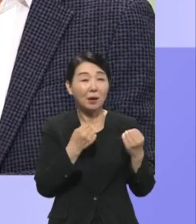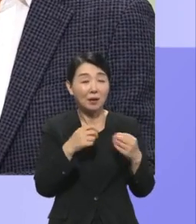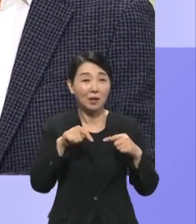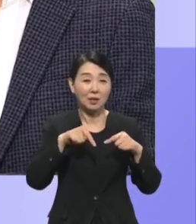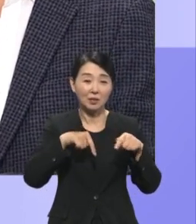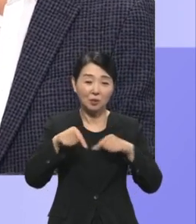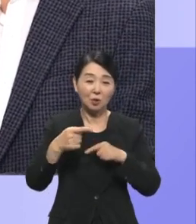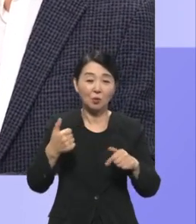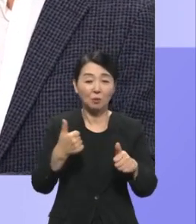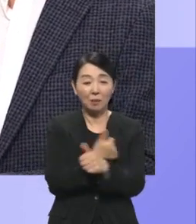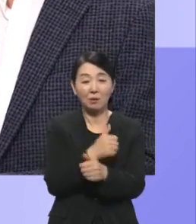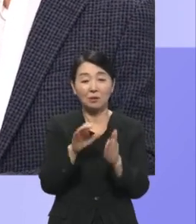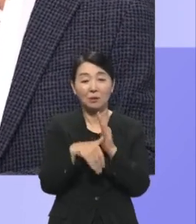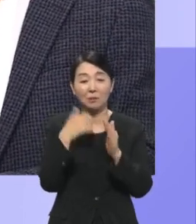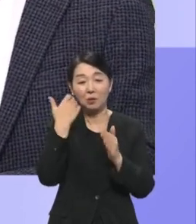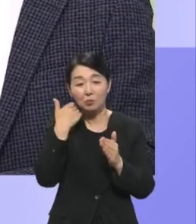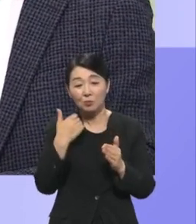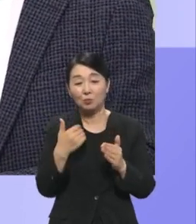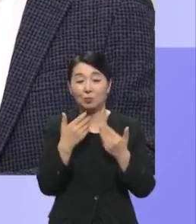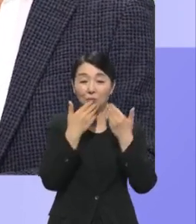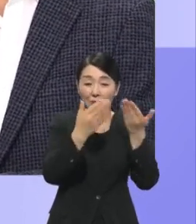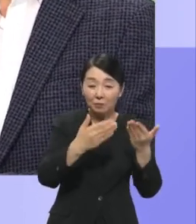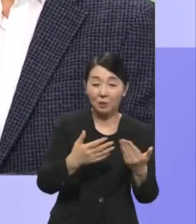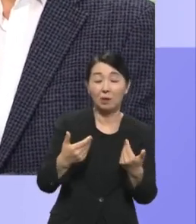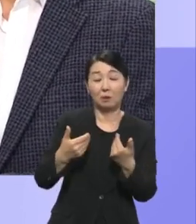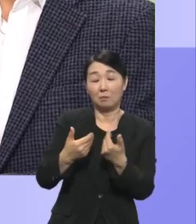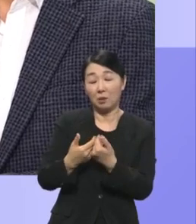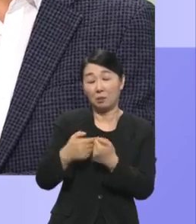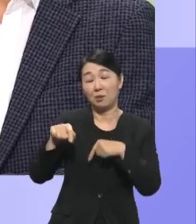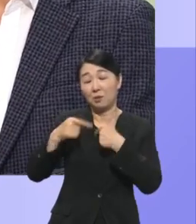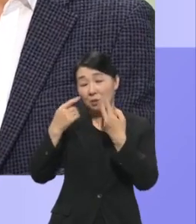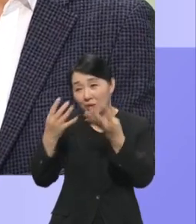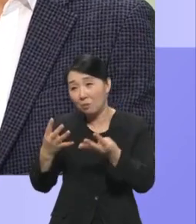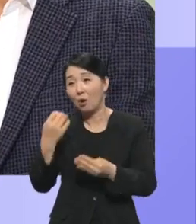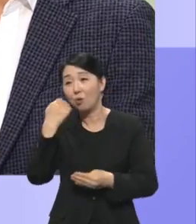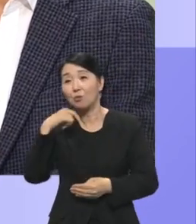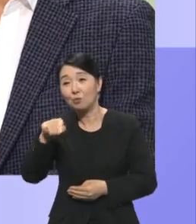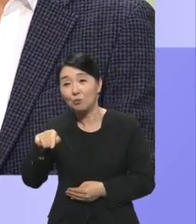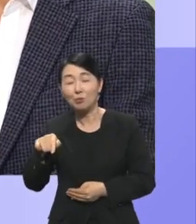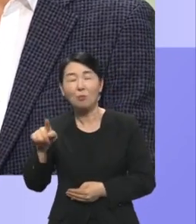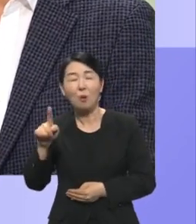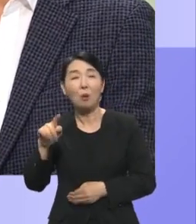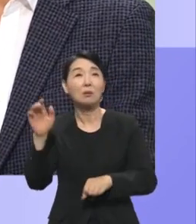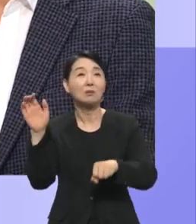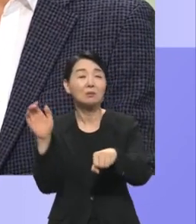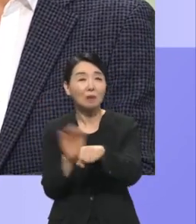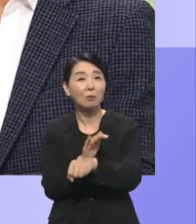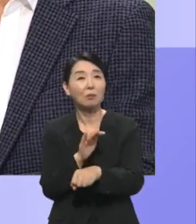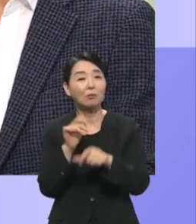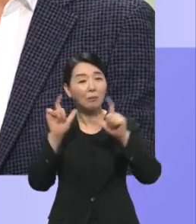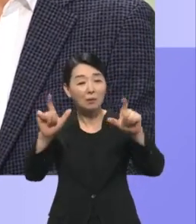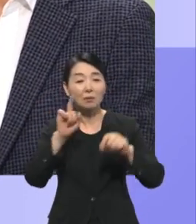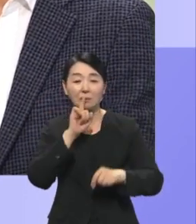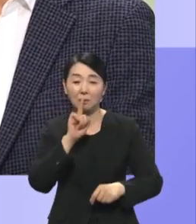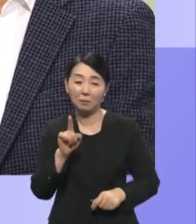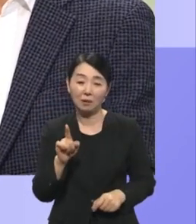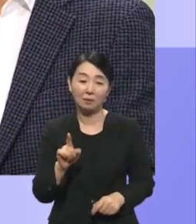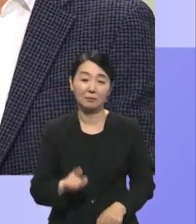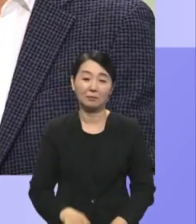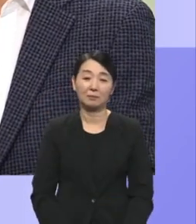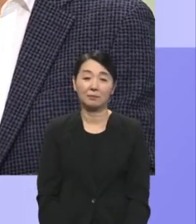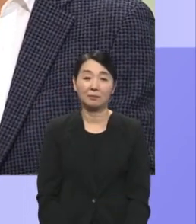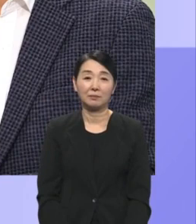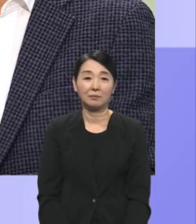정권에서 누구 사면하면 반대쪽에서는 정치사변이라 그러고 여기서는 50이었다 그러고 뭐 아무튼 그런 측면도 있는 것